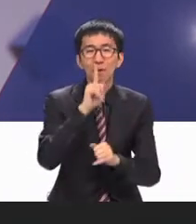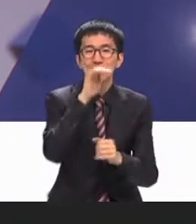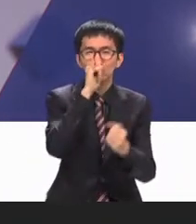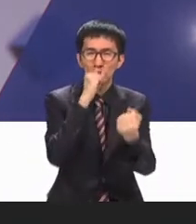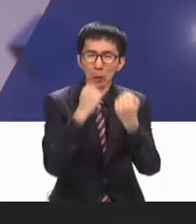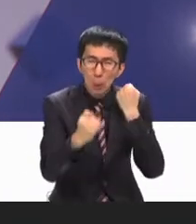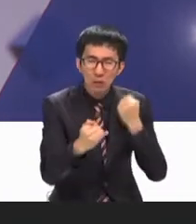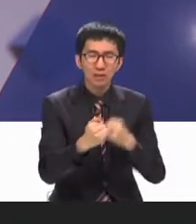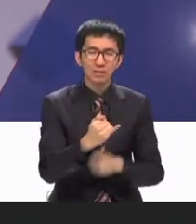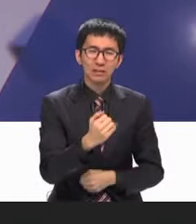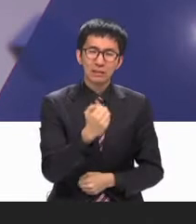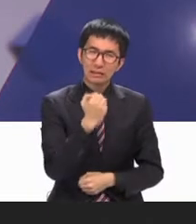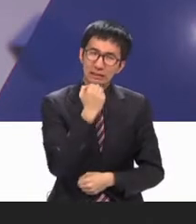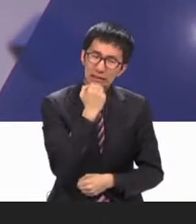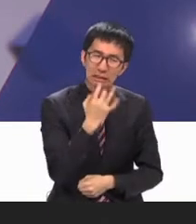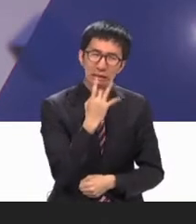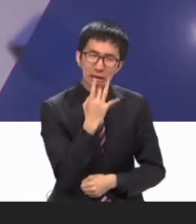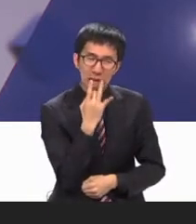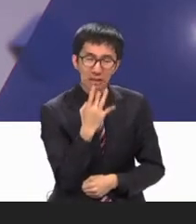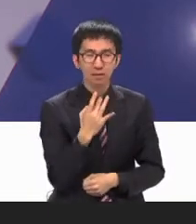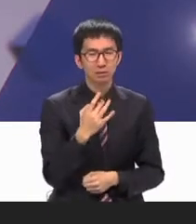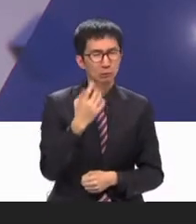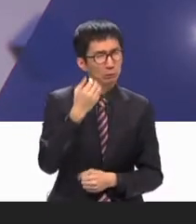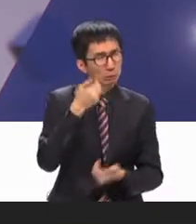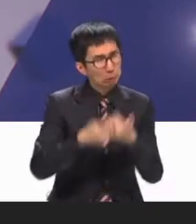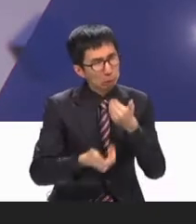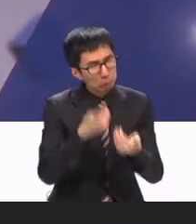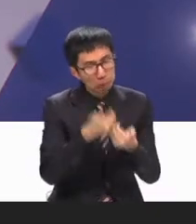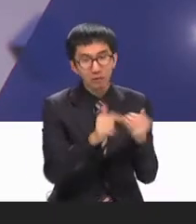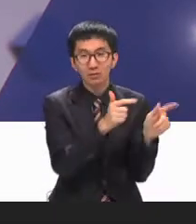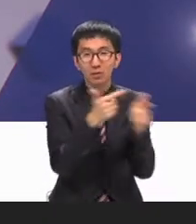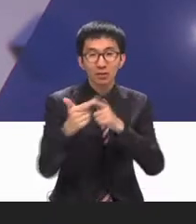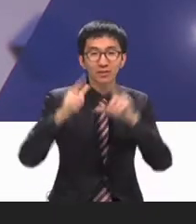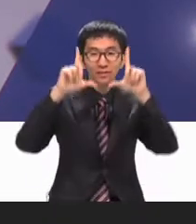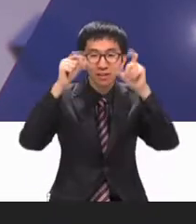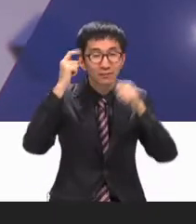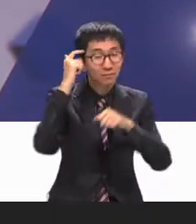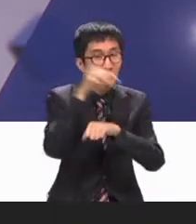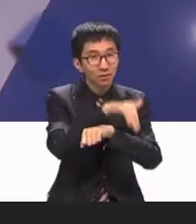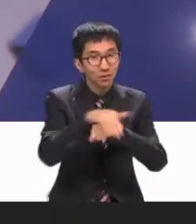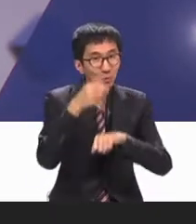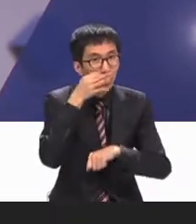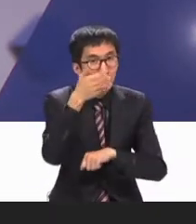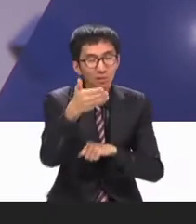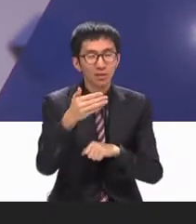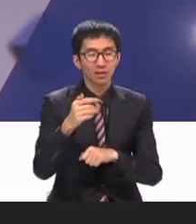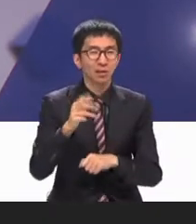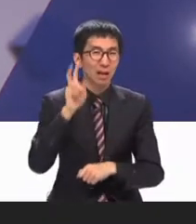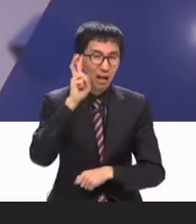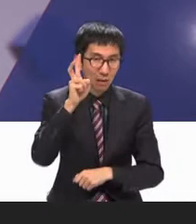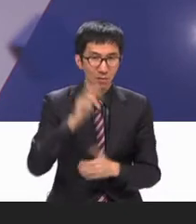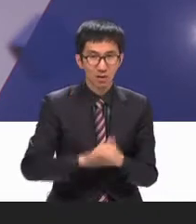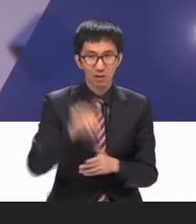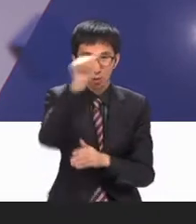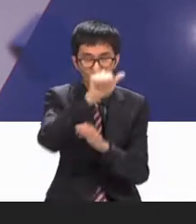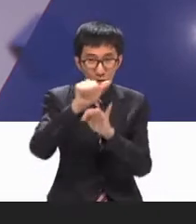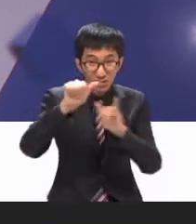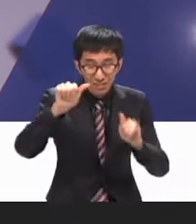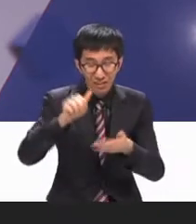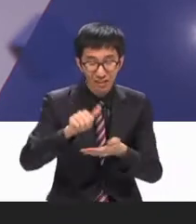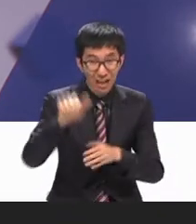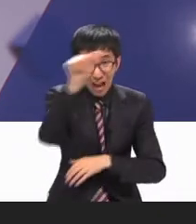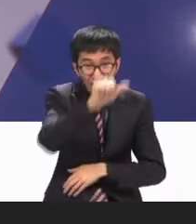우스꽝스럽고 특이하고 이질적인 존재를 그린 겁니다 어 사랑싸움 들한테 동양 이를 존중하는 마음이 없기 때문에